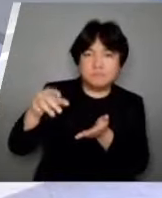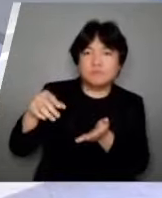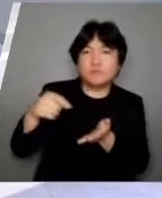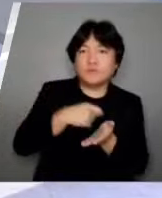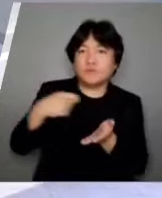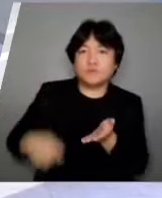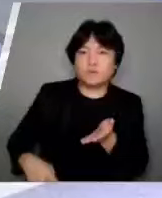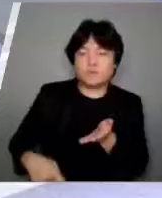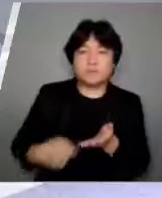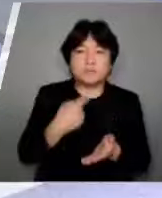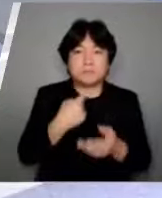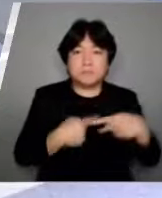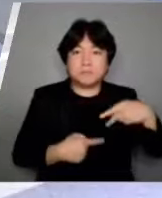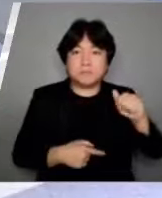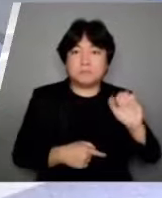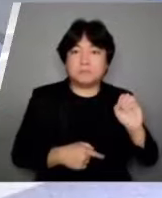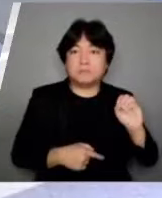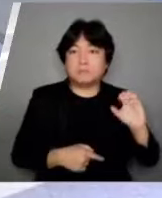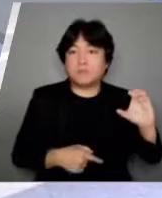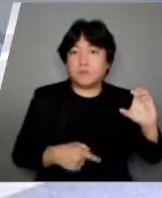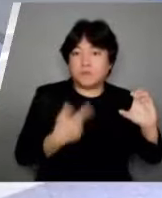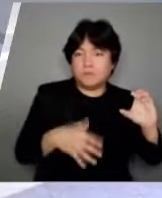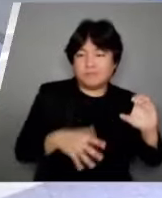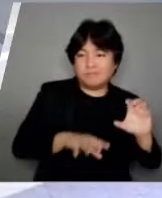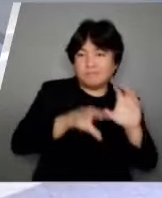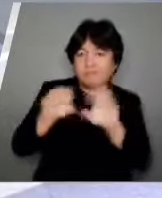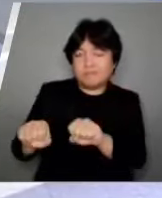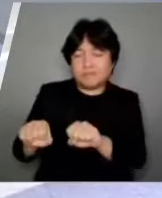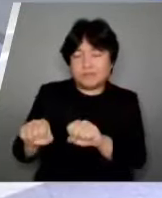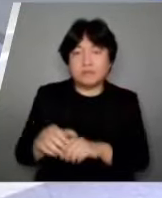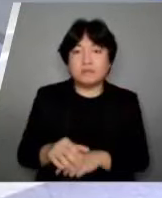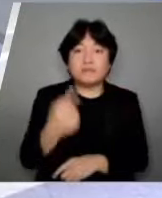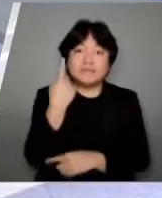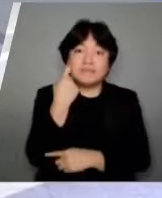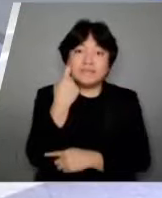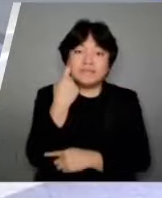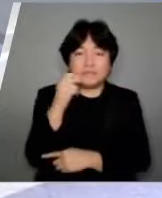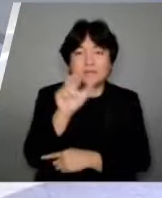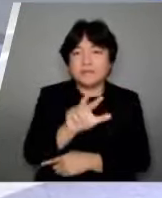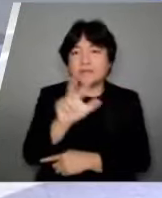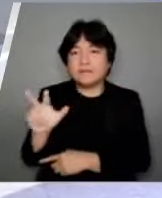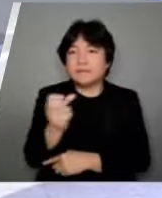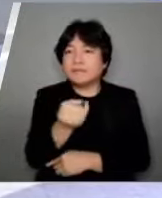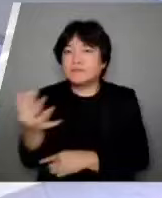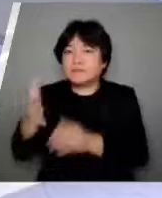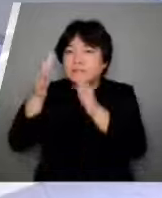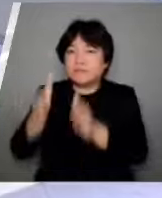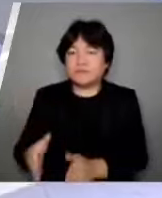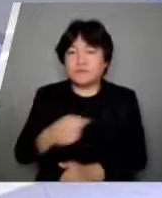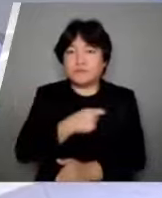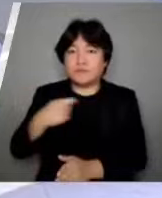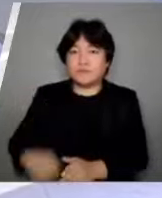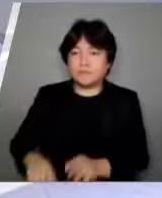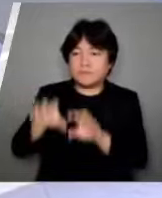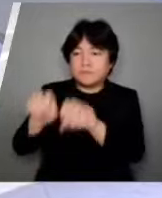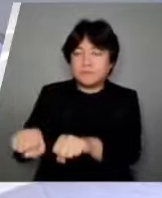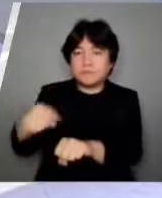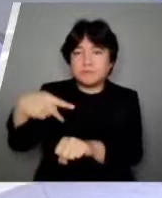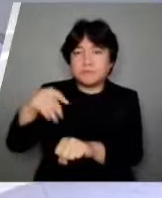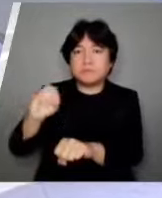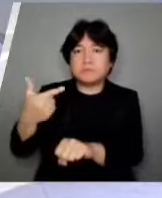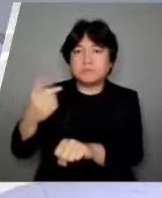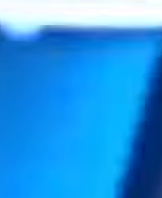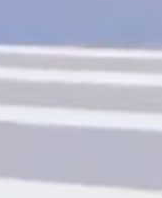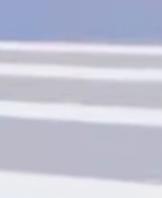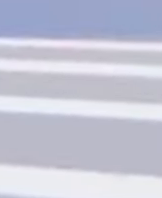PAOK. Kabilang dito ang mahigit 30 Chinese na na-deport kanina matapos mahuli sa mga POGO sa Pasay at Talac. Saksi, si